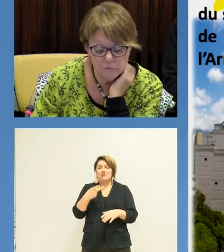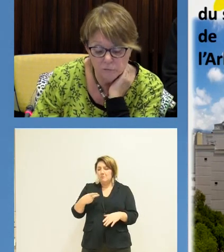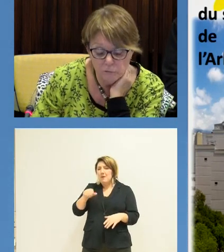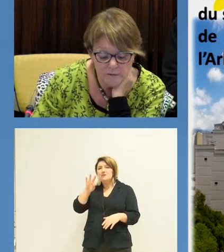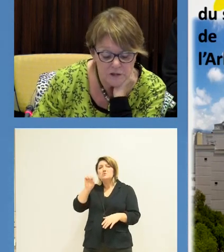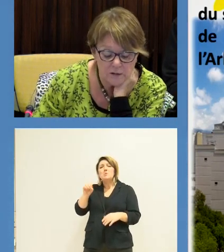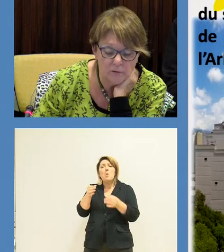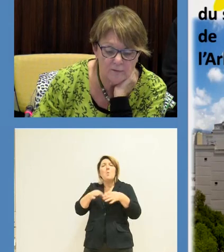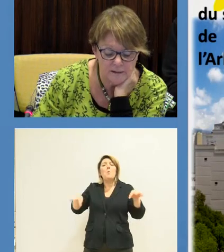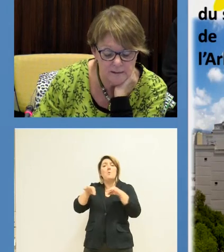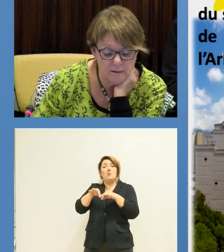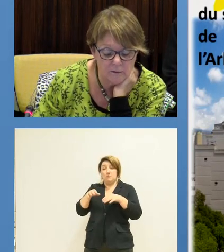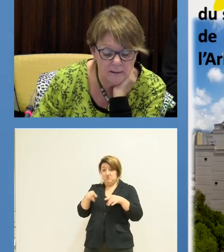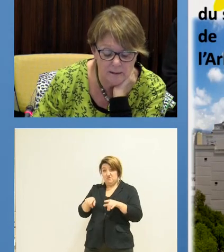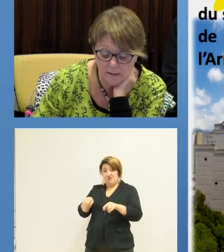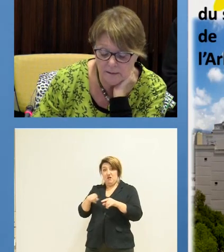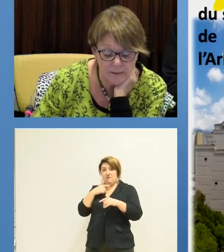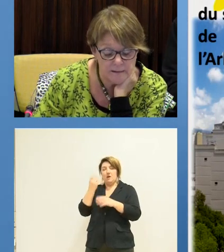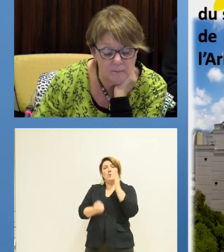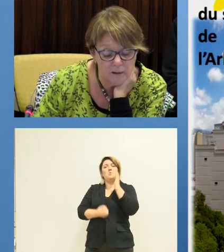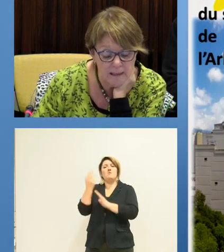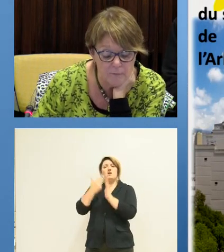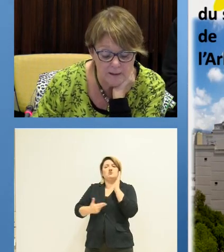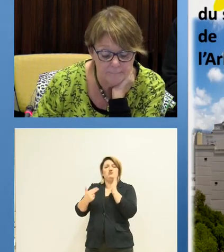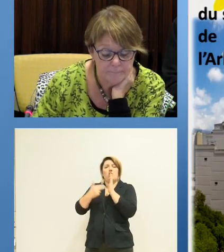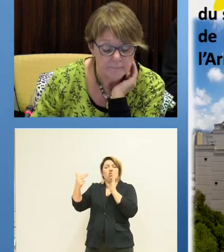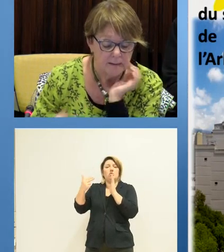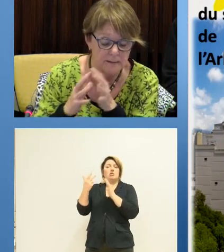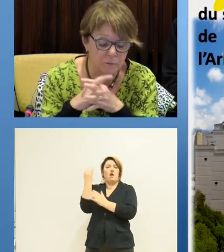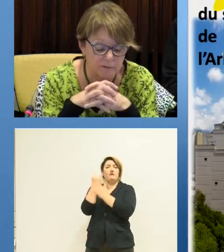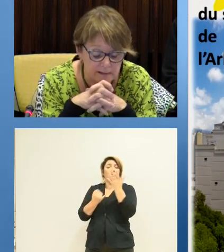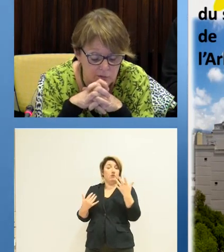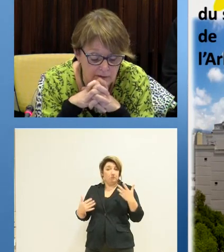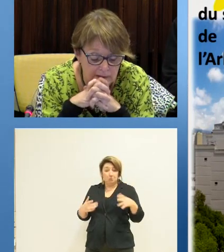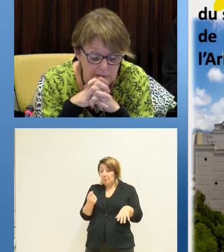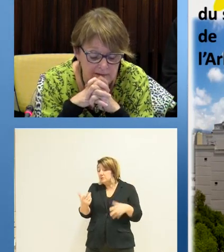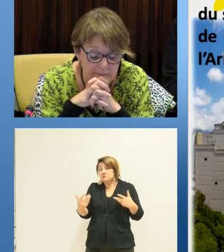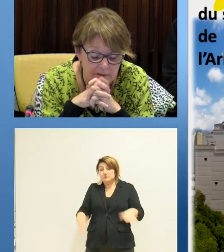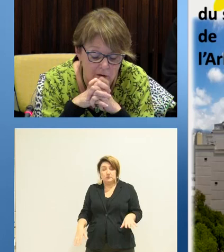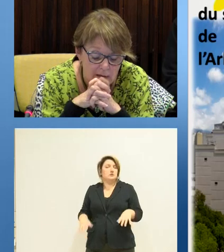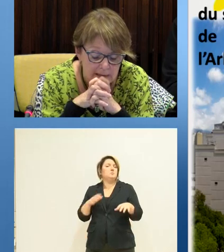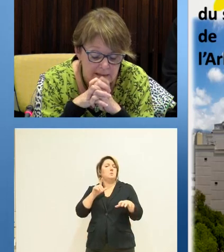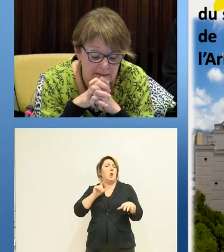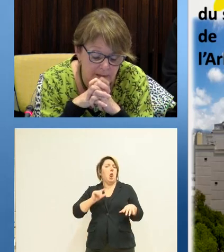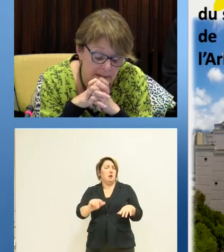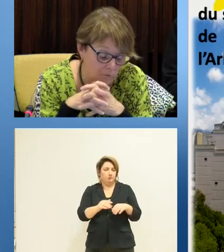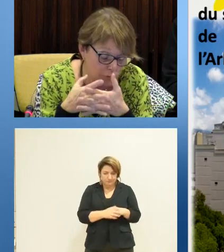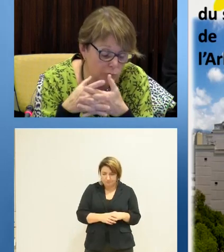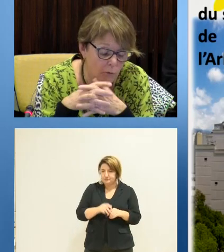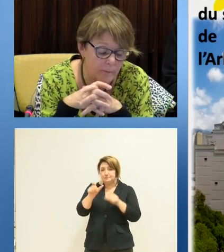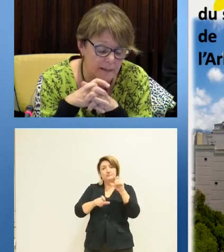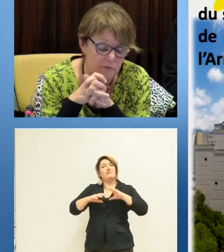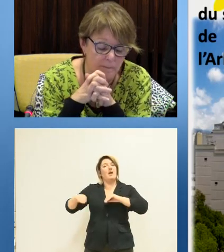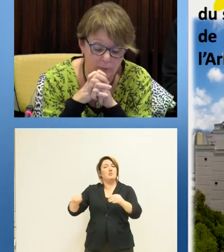avec une nouvelle charte graphique et en qui est pratiquement élaborer des concertations avec des habitants ciblez